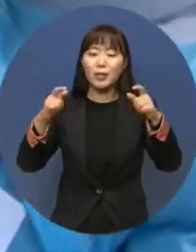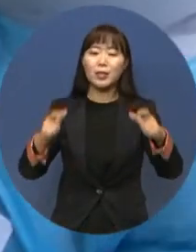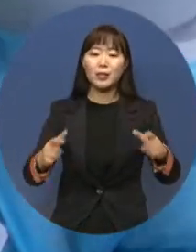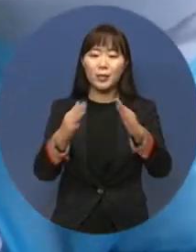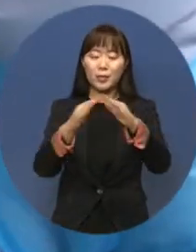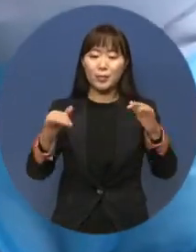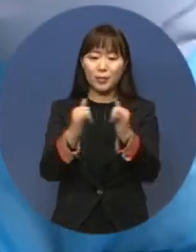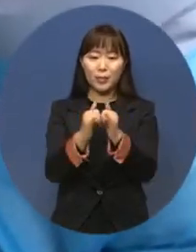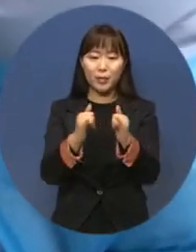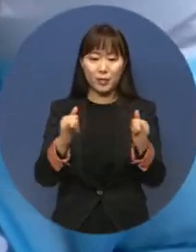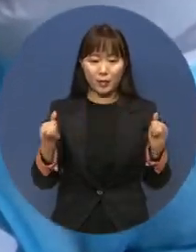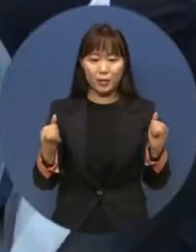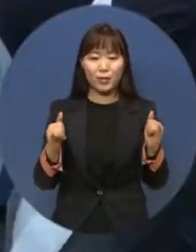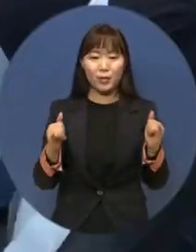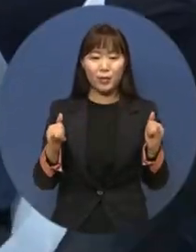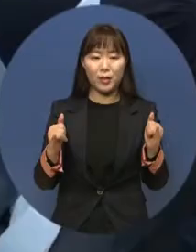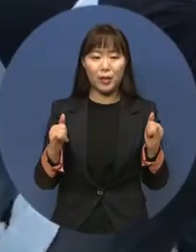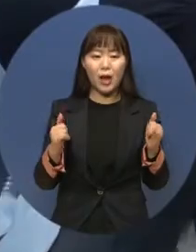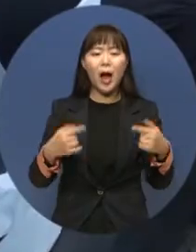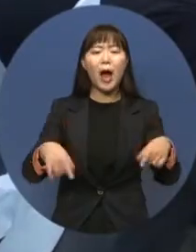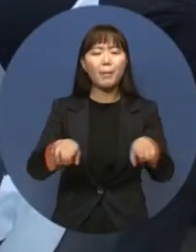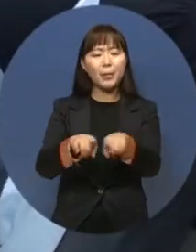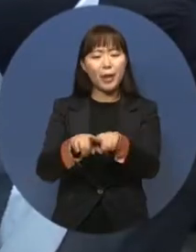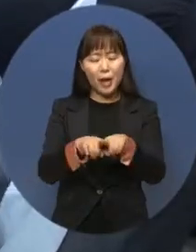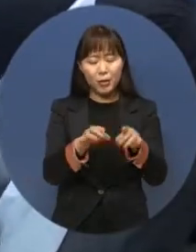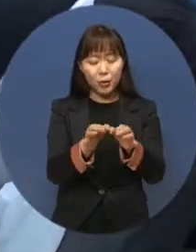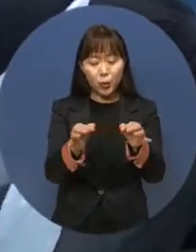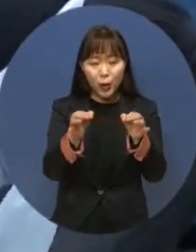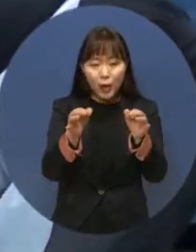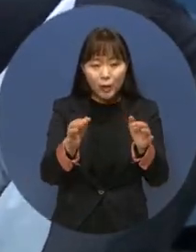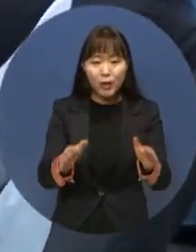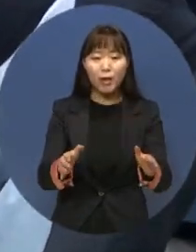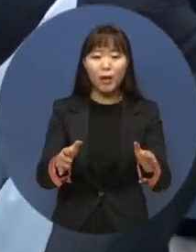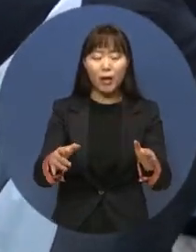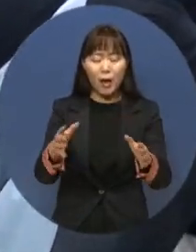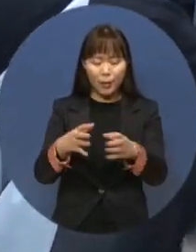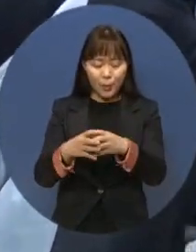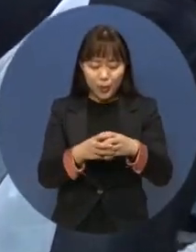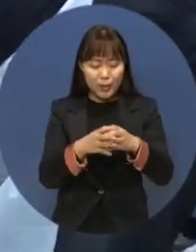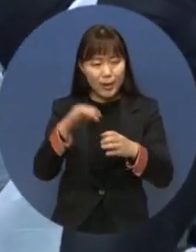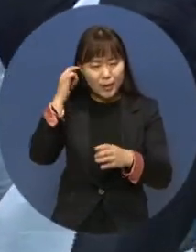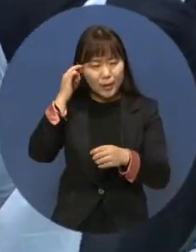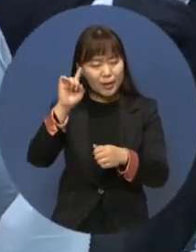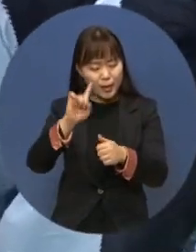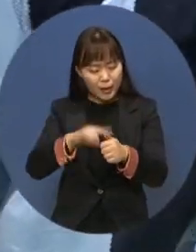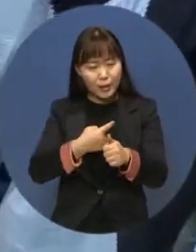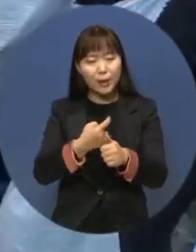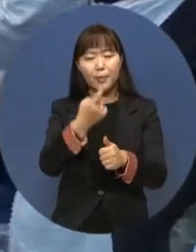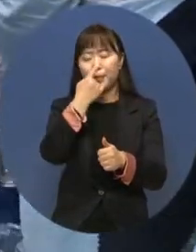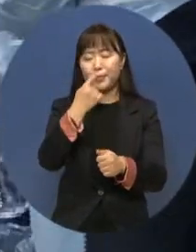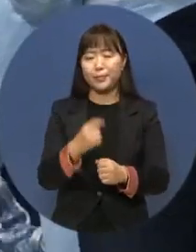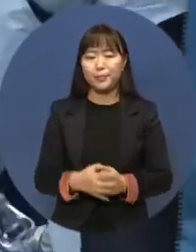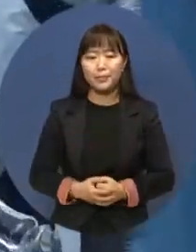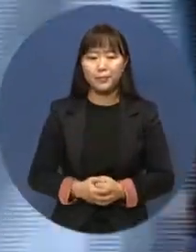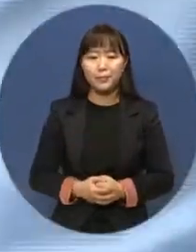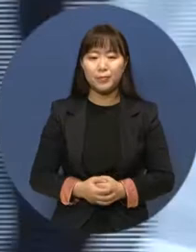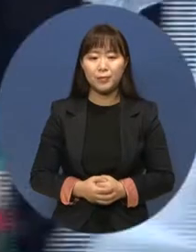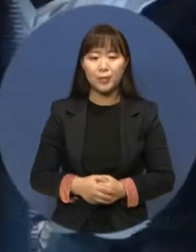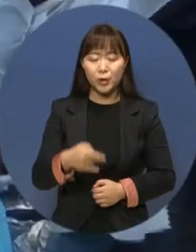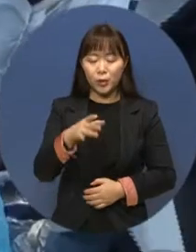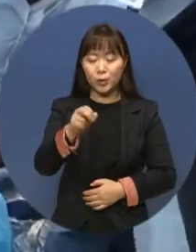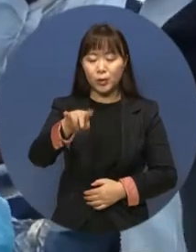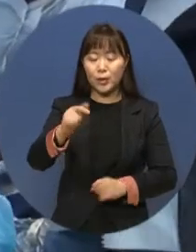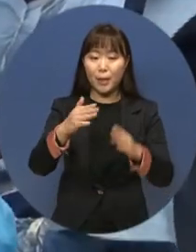청소년, 지역 주민들은 함께하는 동안 공동체 의식을 자연스럽게 갖게 됩니다.